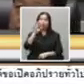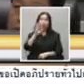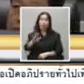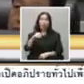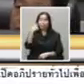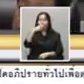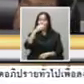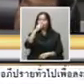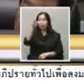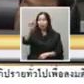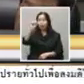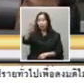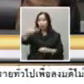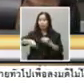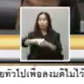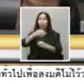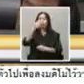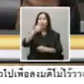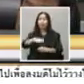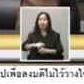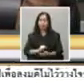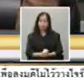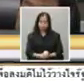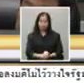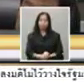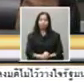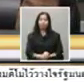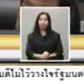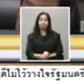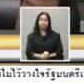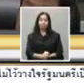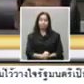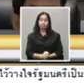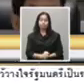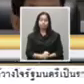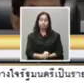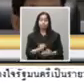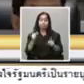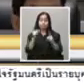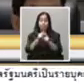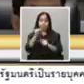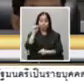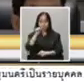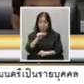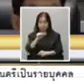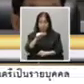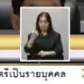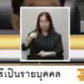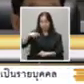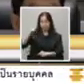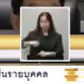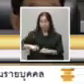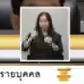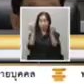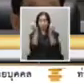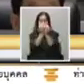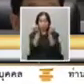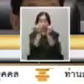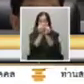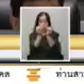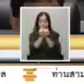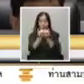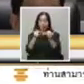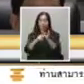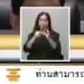ำไปฟ้องร้องในทางใดไม่ได้นะครับเพราะฉะนั้นคำสั่งของศาลรัฐธรรมนูญนะครับนะยังไม่ใช่